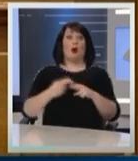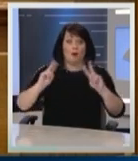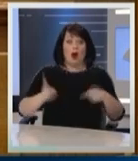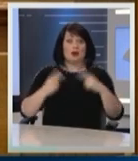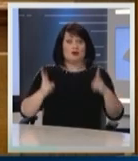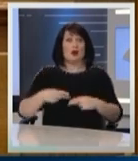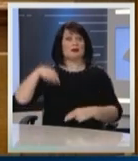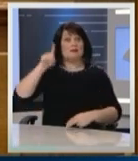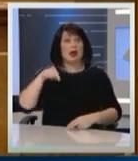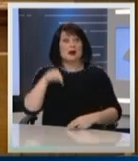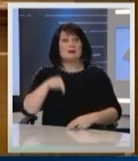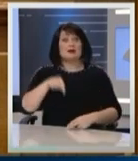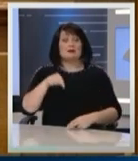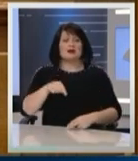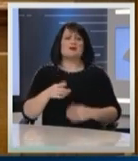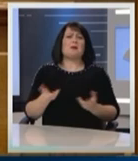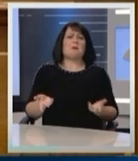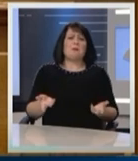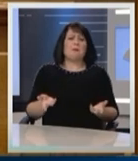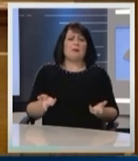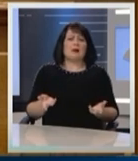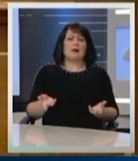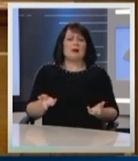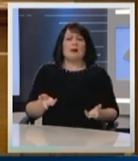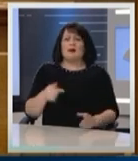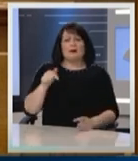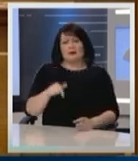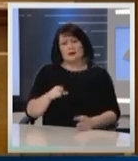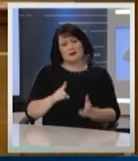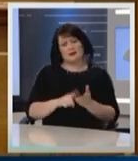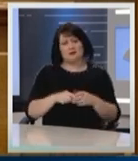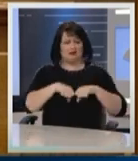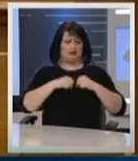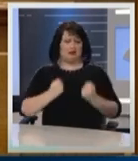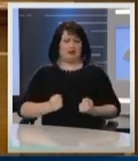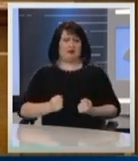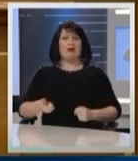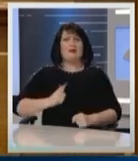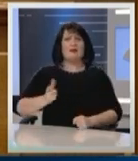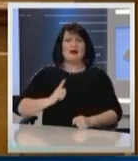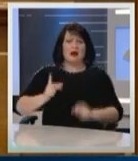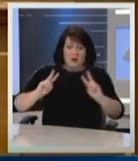αποκαλύψεων. Και τουλάχιστον προς αυτό πρέπει να απογοητεύτηκε η κοινωνία.